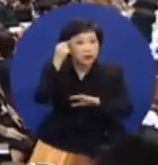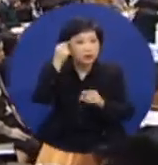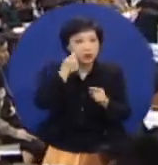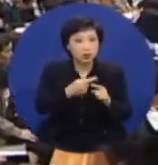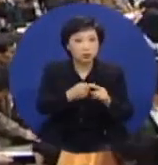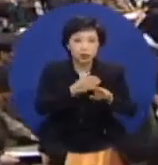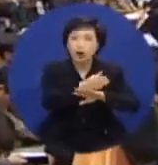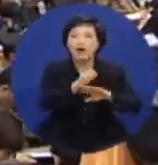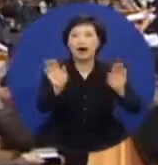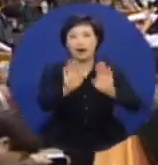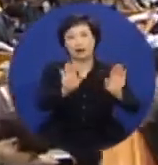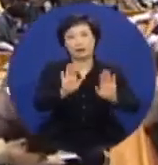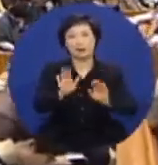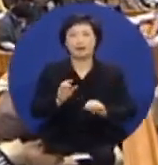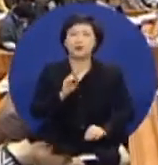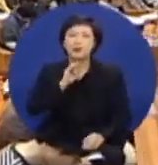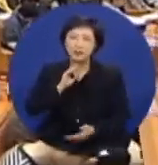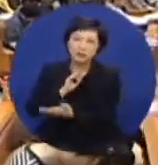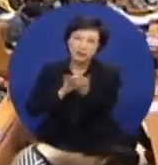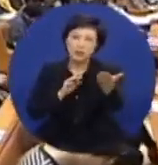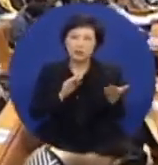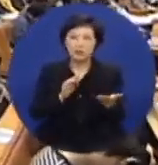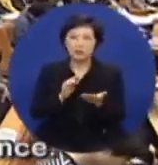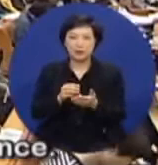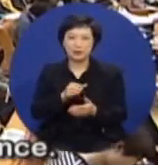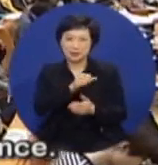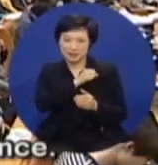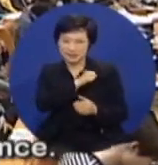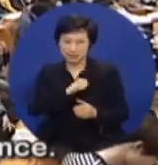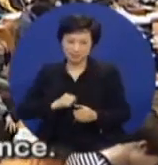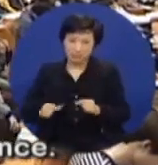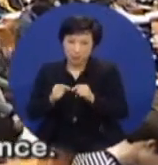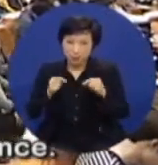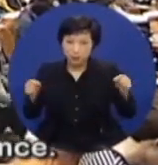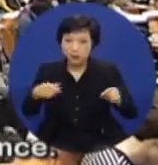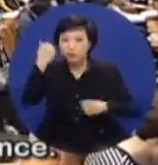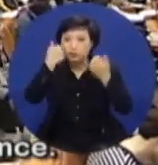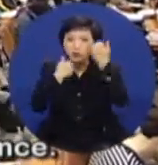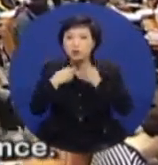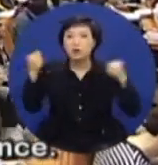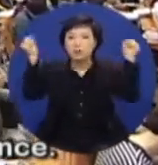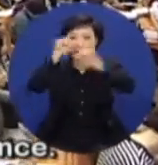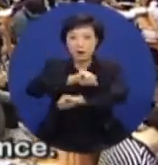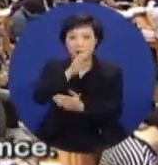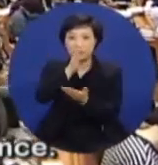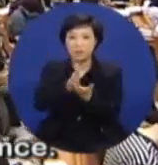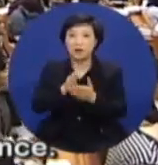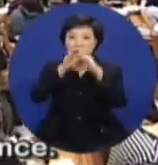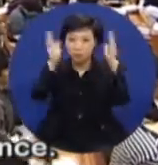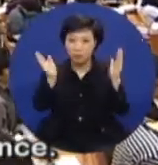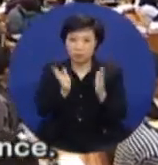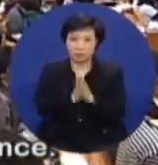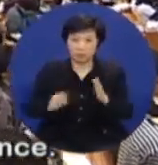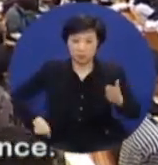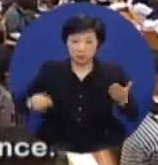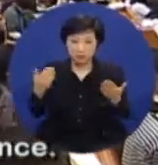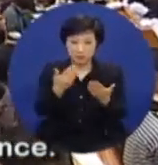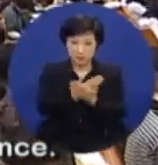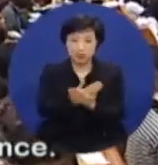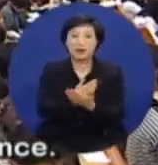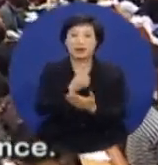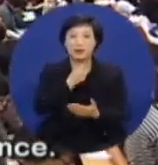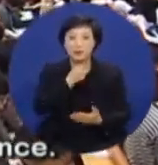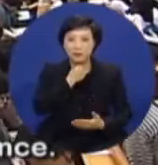것이 아니라 오직 너희를 대하여 오래 참으사 아무도 멸망치 않고 다 회개에 하기에 이르기를